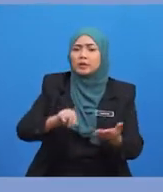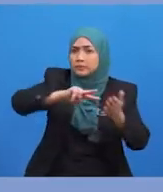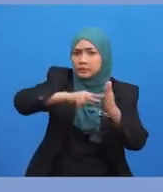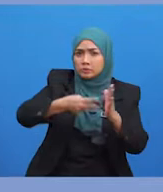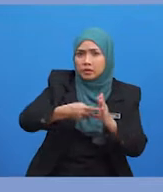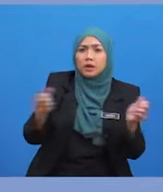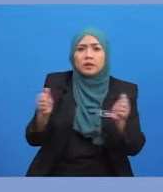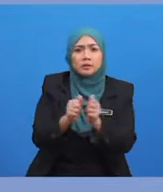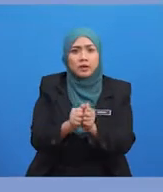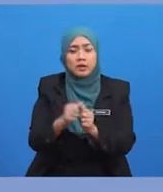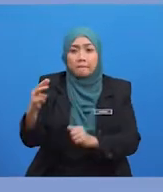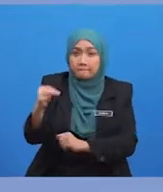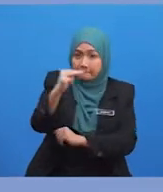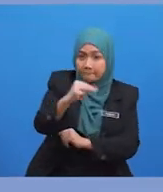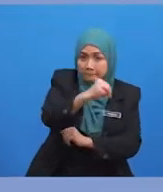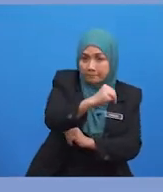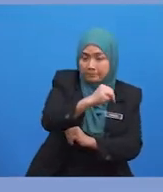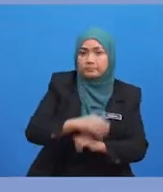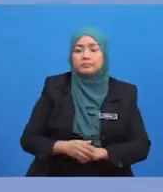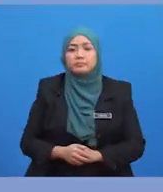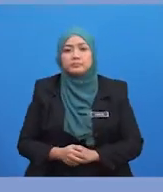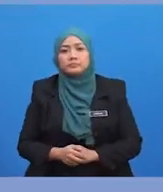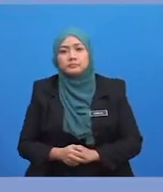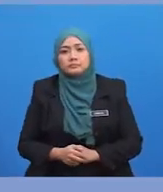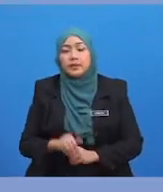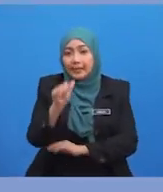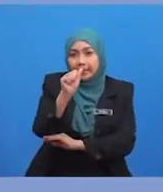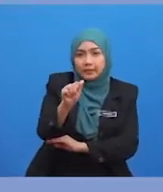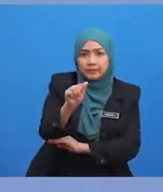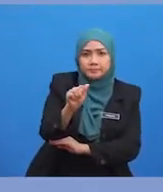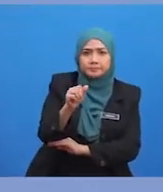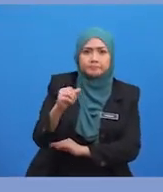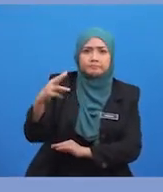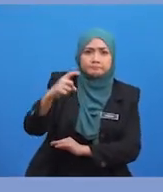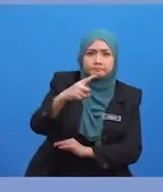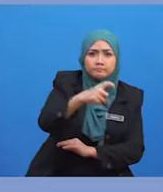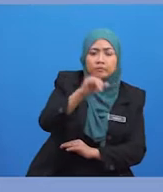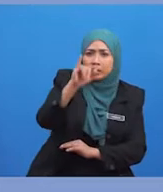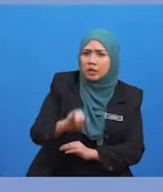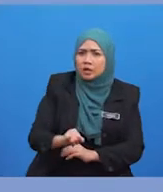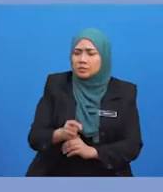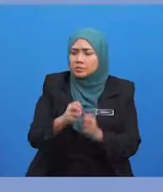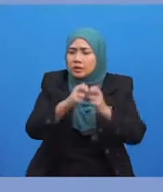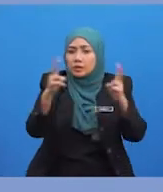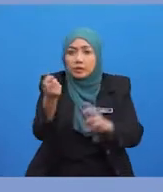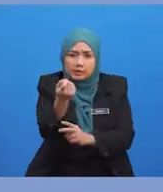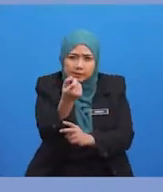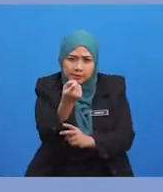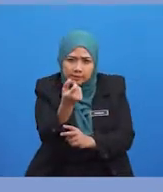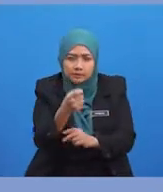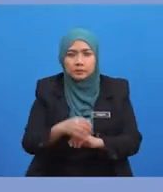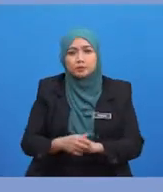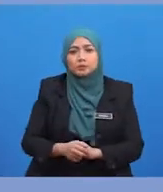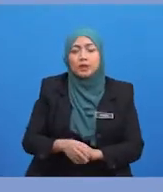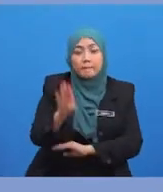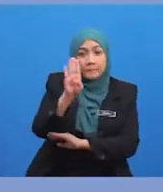dengan mikroorganisma? A. Bakteria yang sangat halus. B.